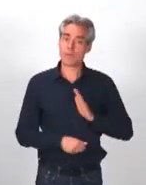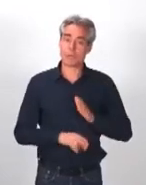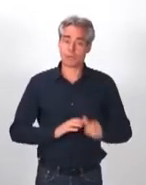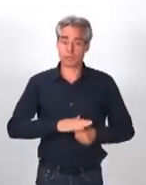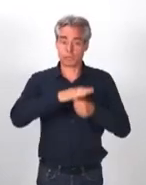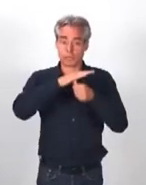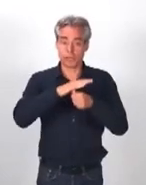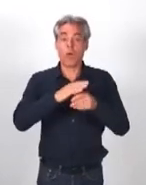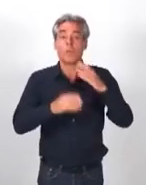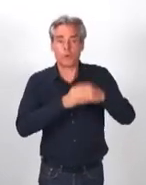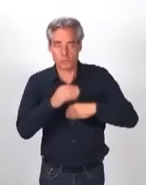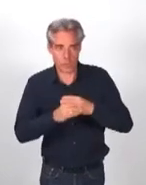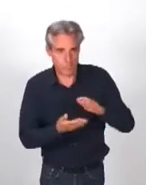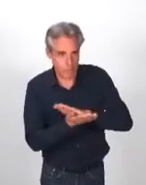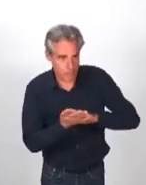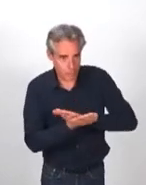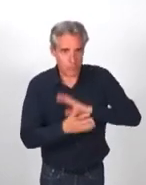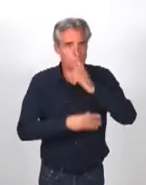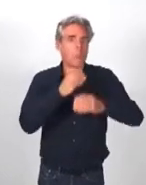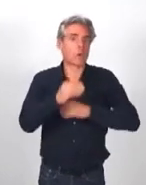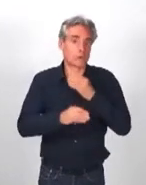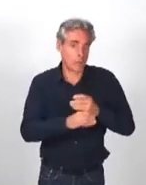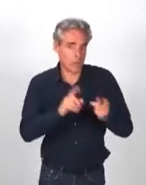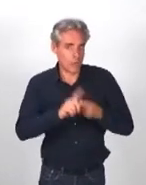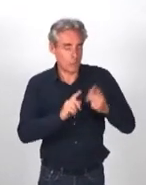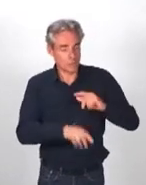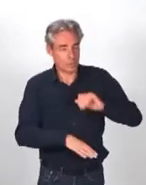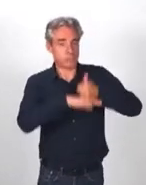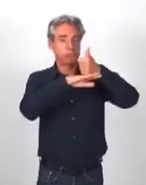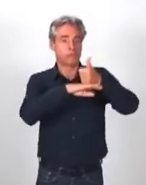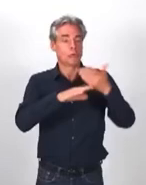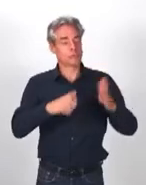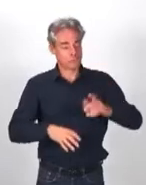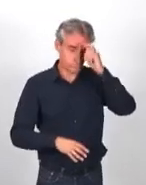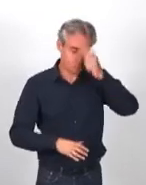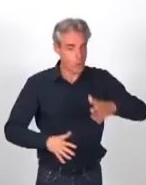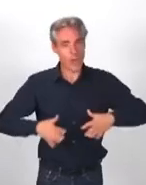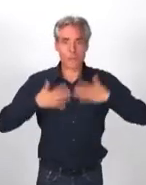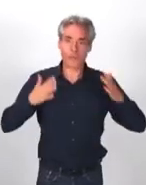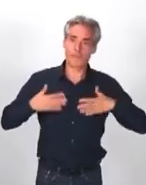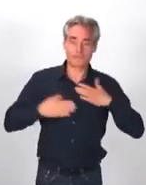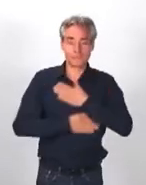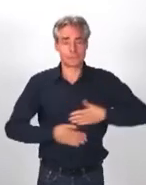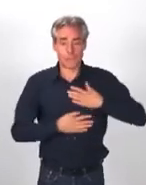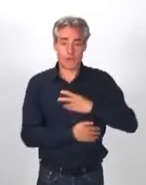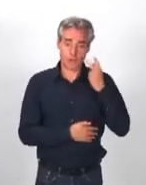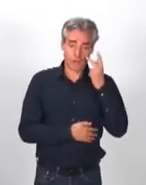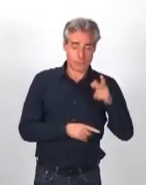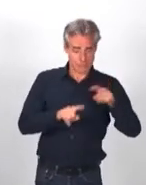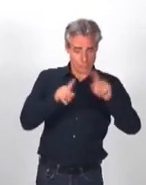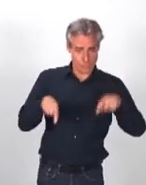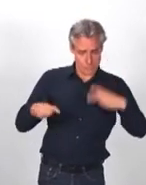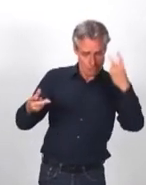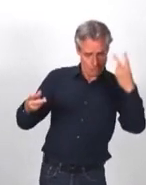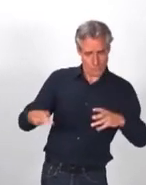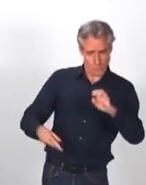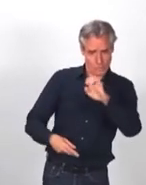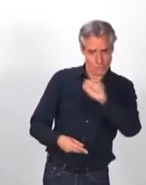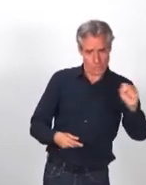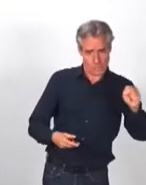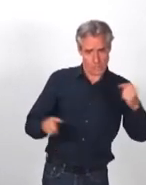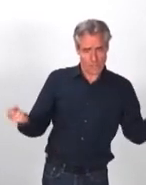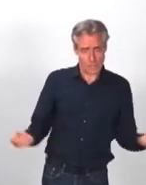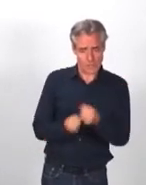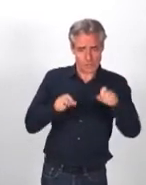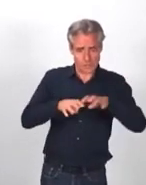pardon, mondiale. Donc c'est important. Et on a tous salué ça avec un enthousiasme important. Mais quand on regarde le budget sur l'ESS, l'animation du